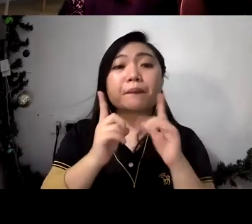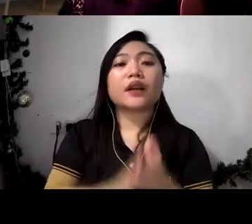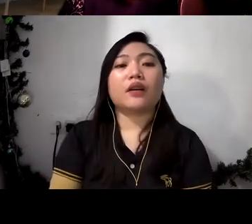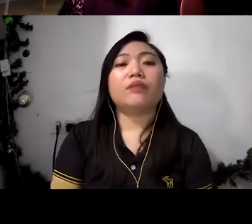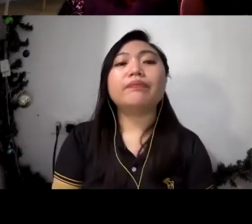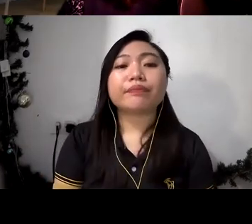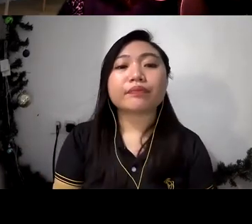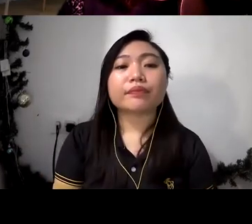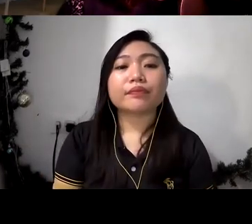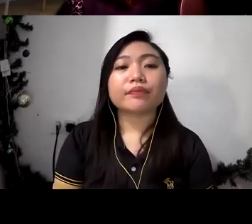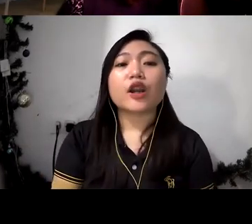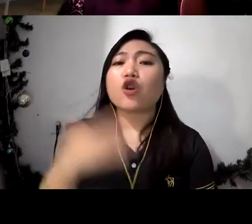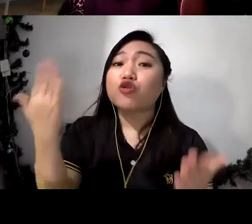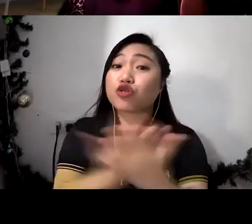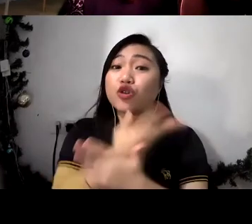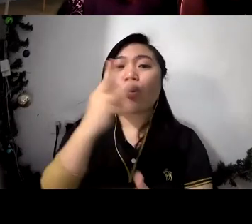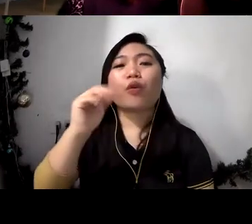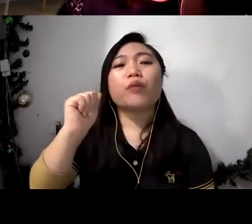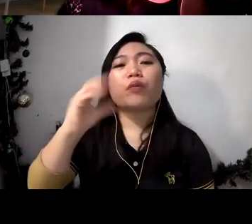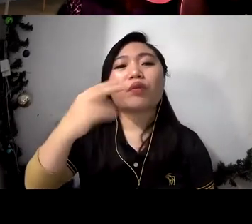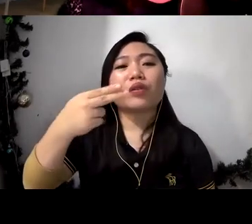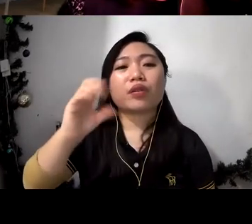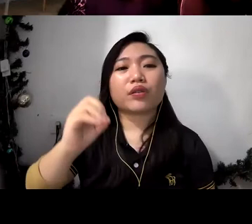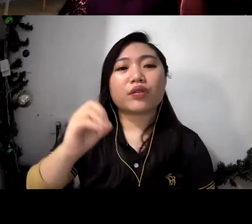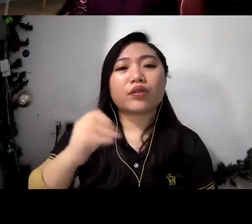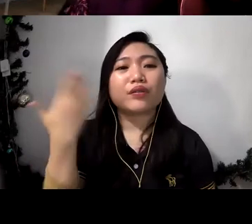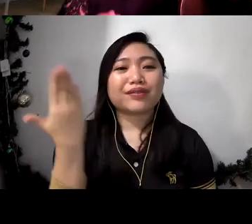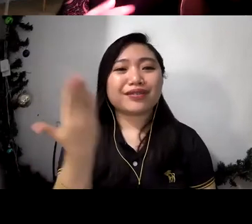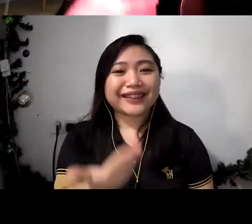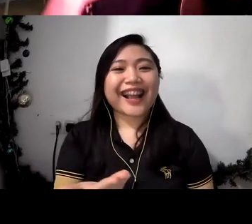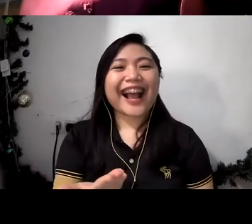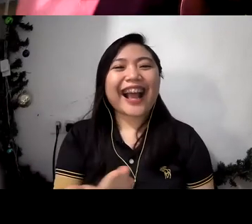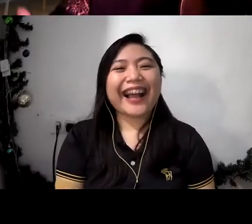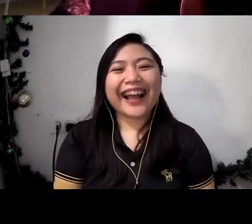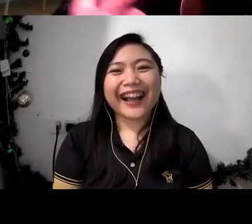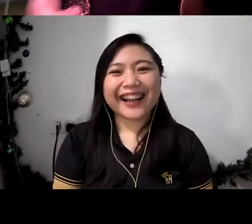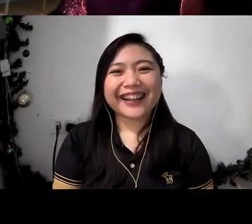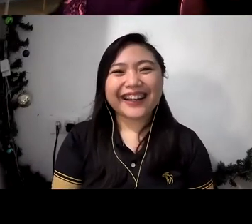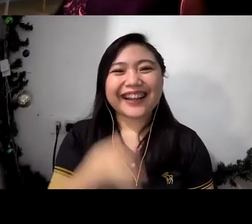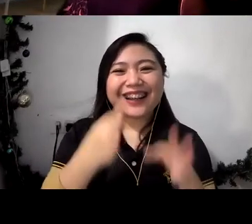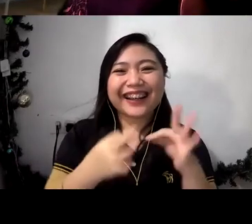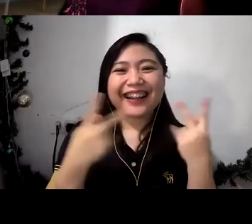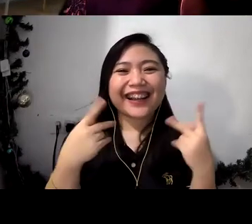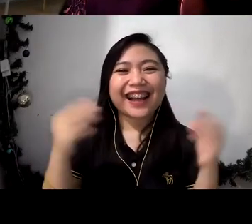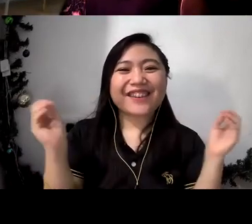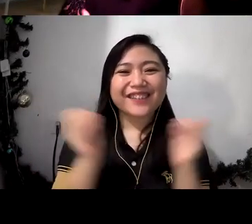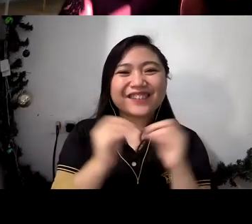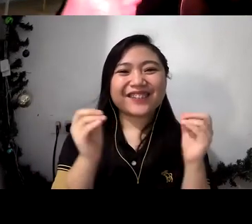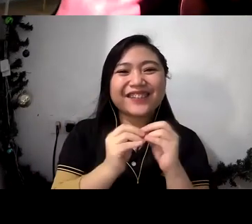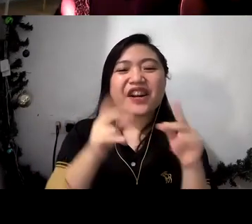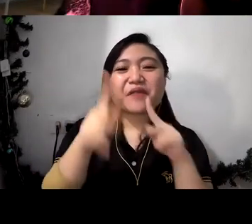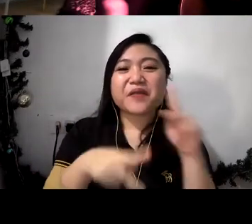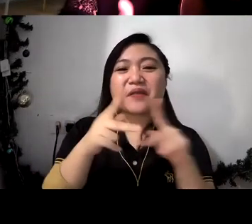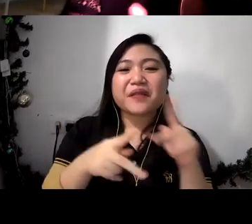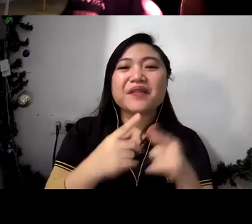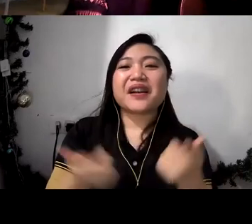new macho, no? This is for me the new macho. Okay, so if you want to have more you know, people